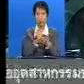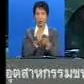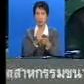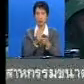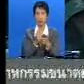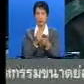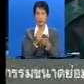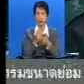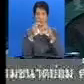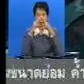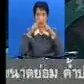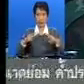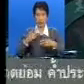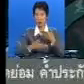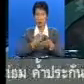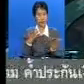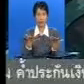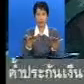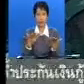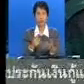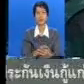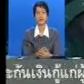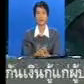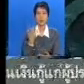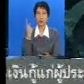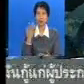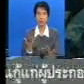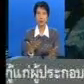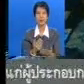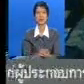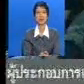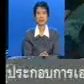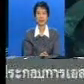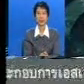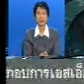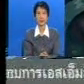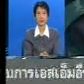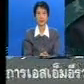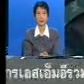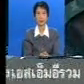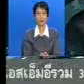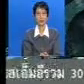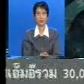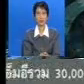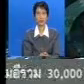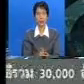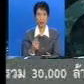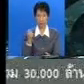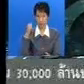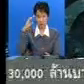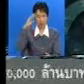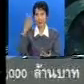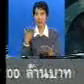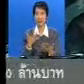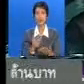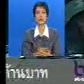ร่วมกับเจ้าหน้าที่ของกระทรวงพาณิชย์เพื่อจับกลุ่มสินค้าละเมิดลิขสิทธิ์ย่านพัดพงจนเป็นเหตุเกิดการปะทะกันเพราะไม่มีอำนาจหน้า